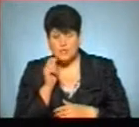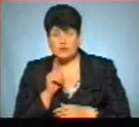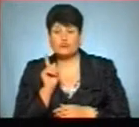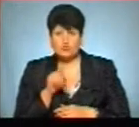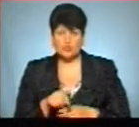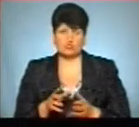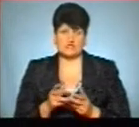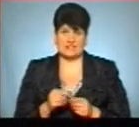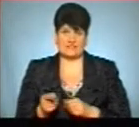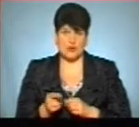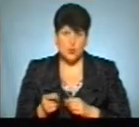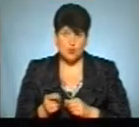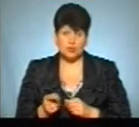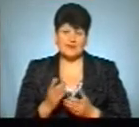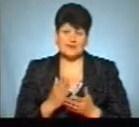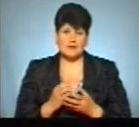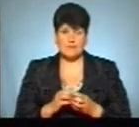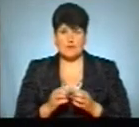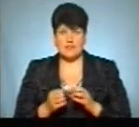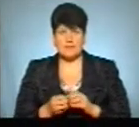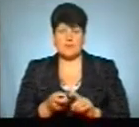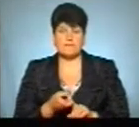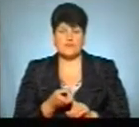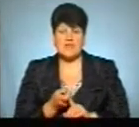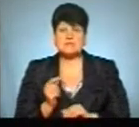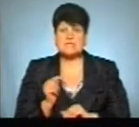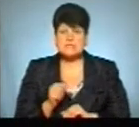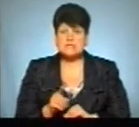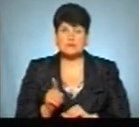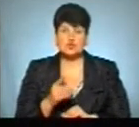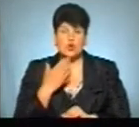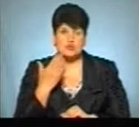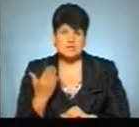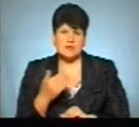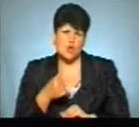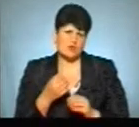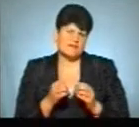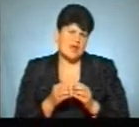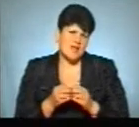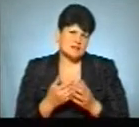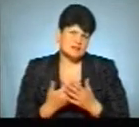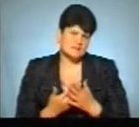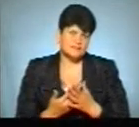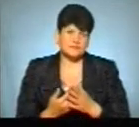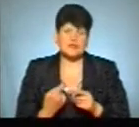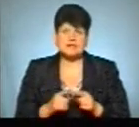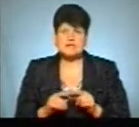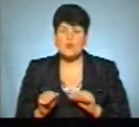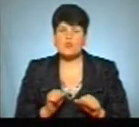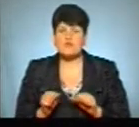числі в Тернополі, є проблема пов'язана з тим, що останніх років 10 це